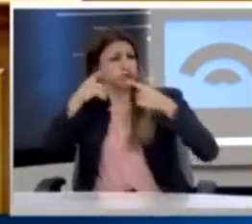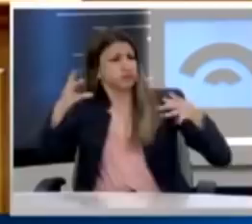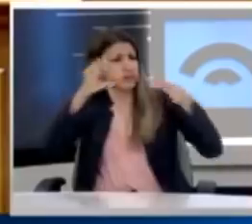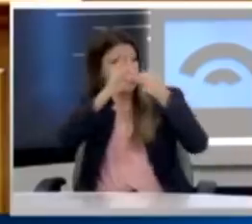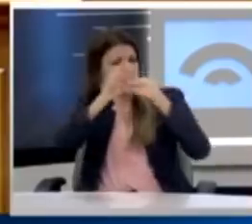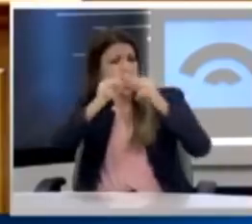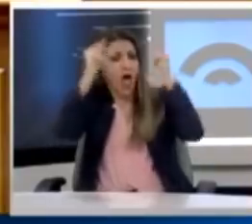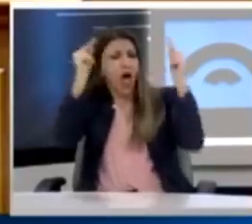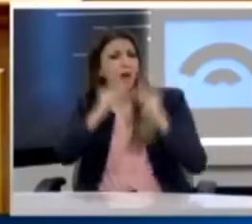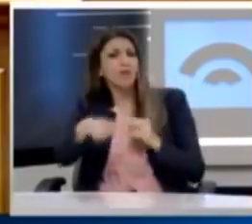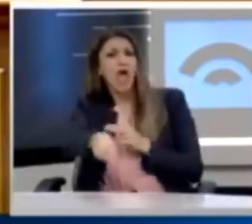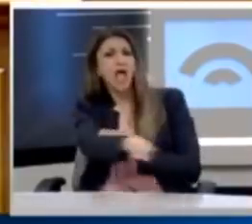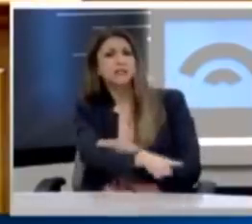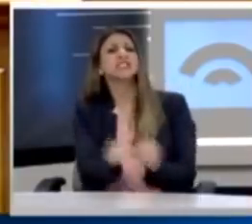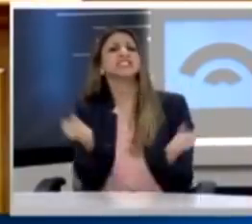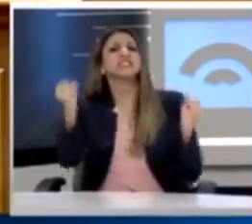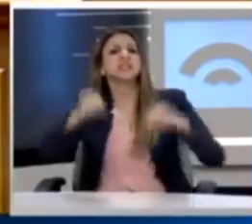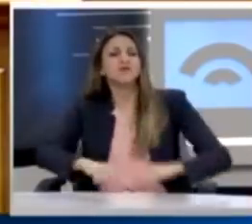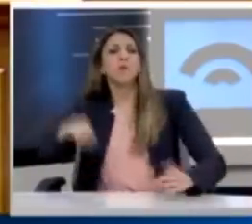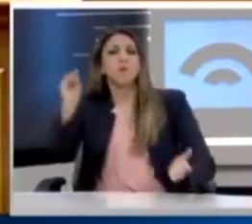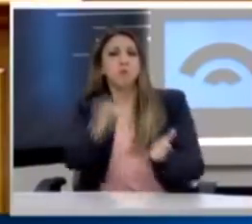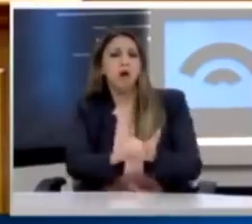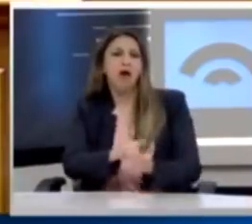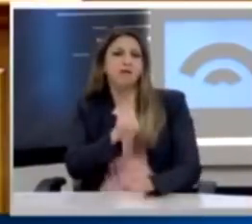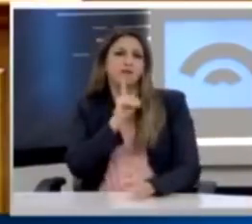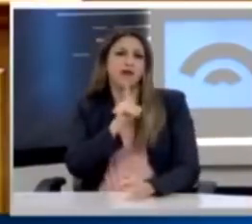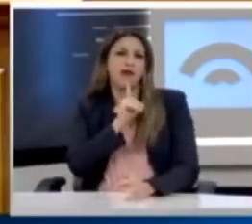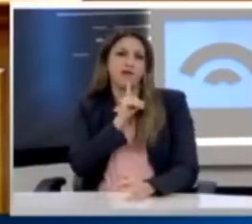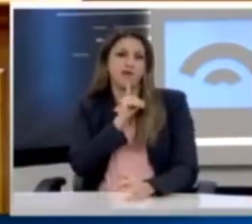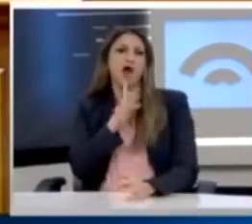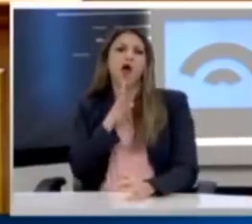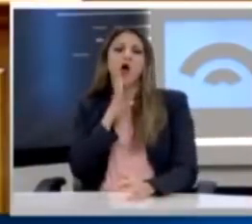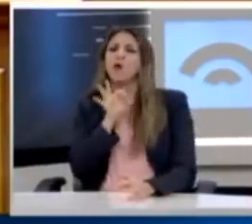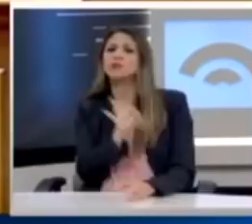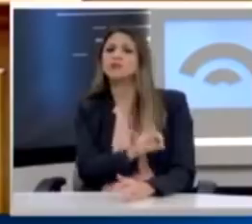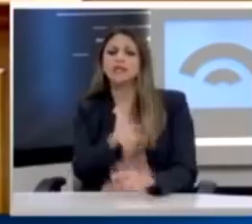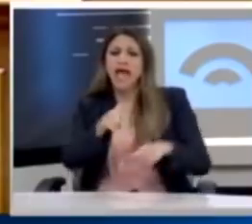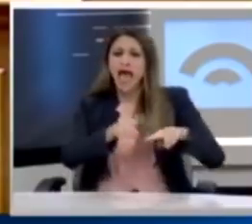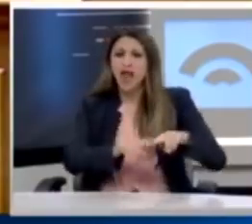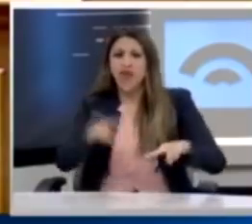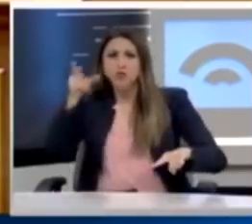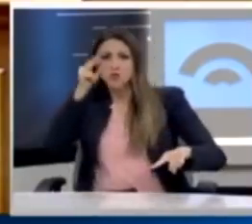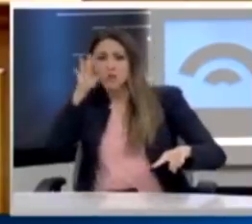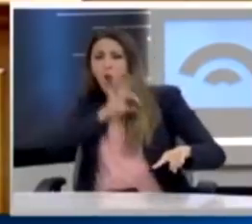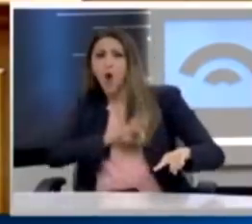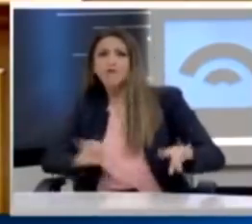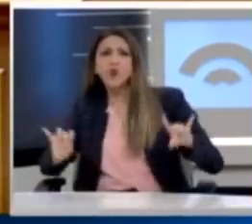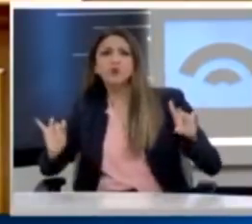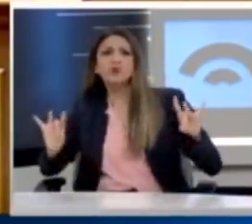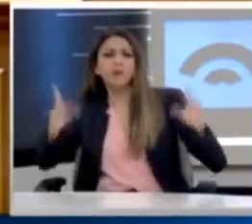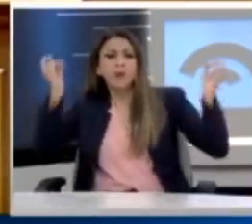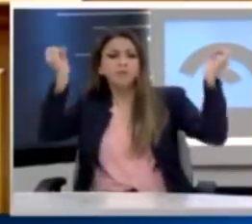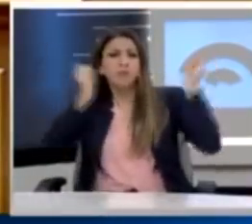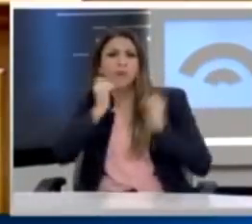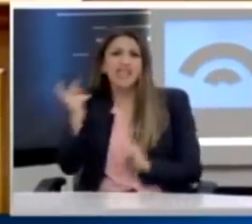άλλον έναν επέσχυντο συμβιβασμό, που μπορεί να στοιχήσει βέβαια και στους δύο λαούς, αλλά και ευρύτερα, και αφήστε